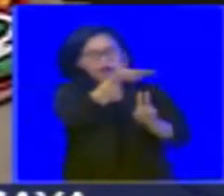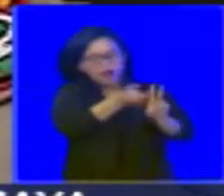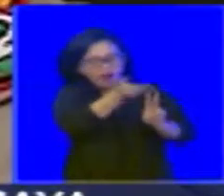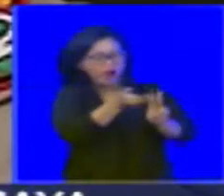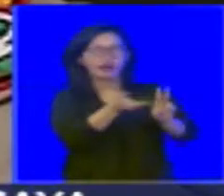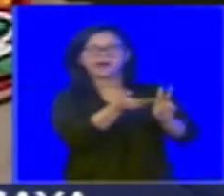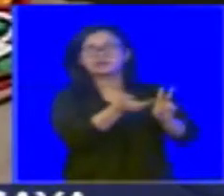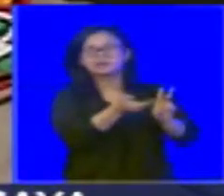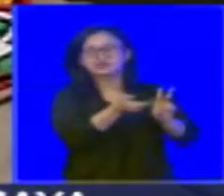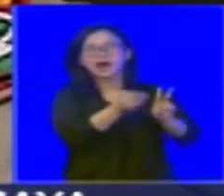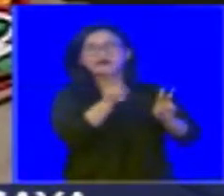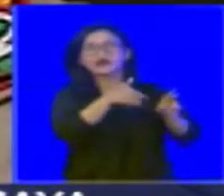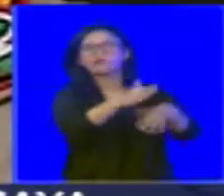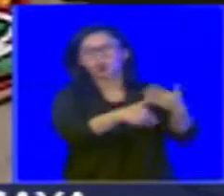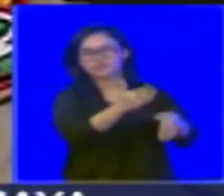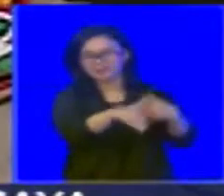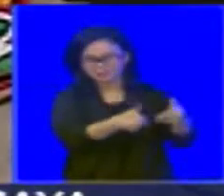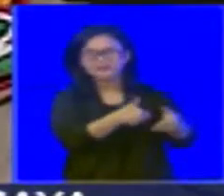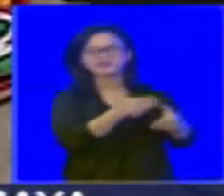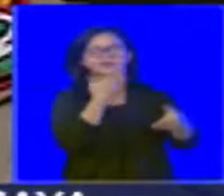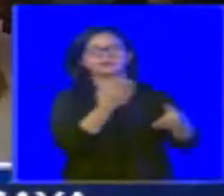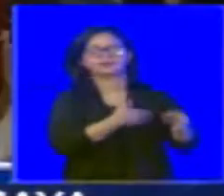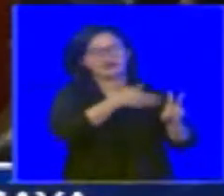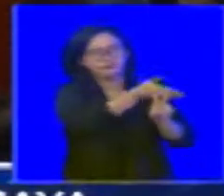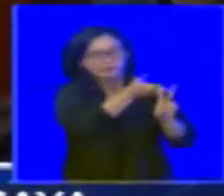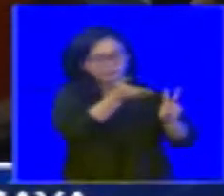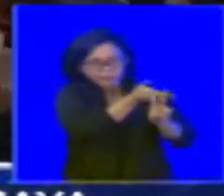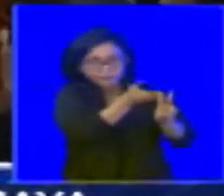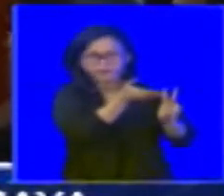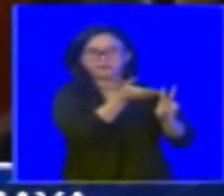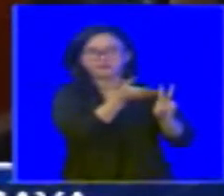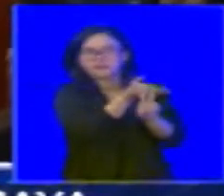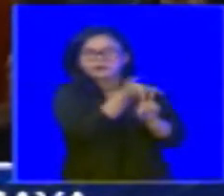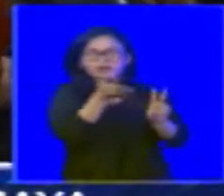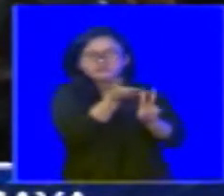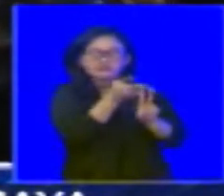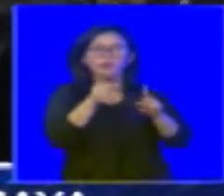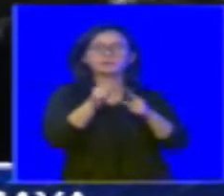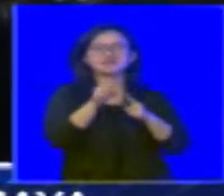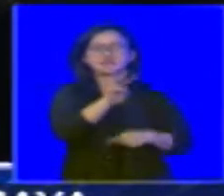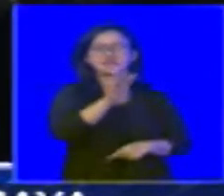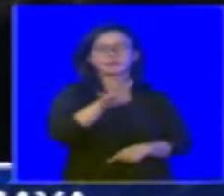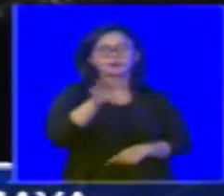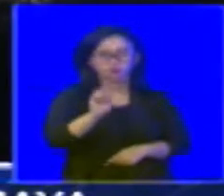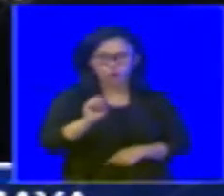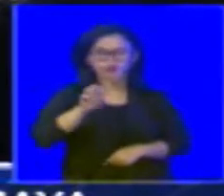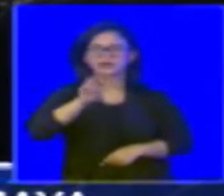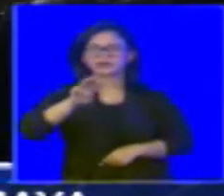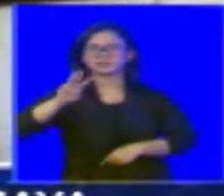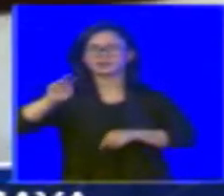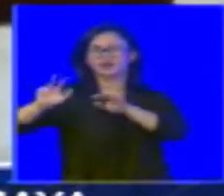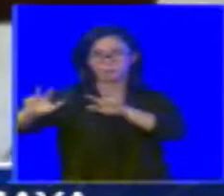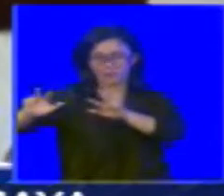yang dijerat kepada kedua pelaku ini. Baik itu di pasal 340, 338, 340